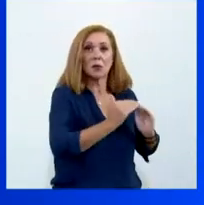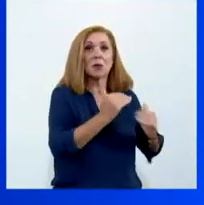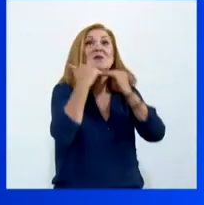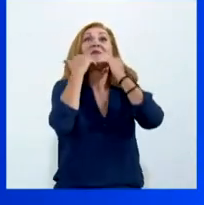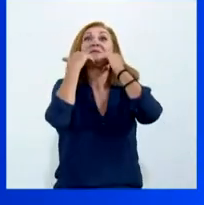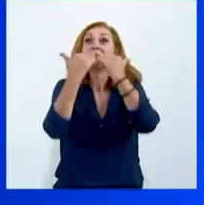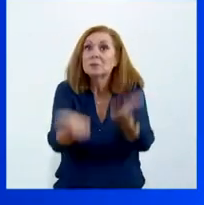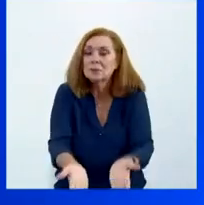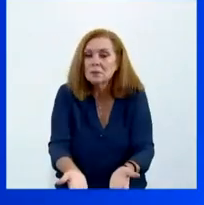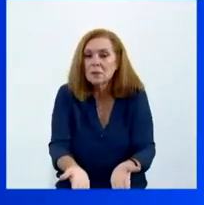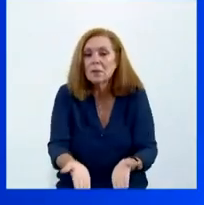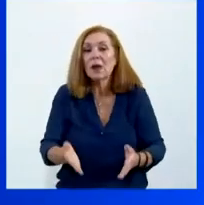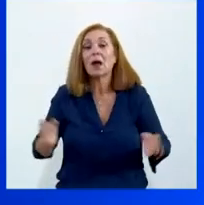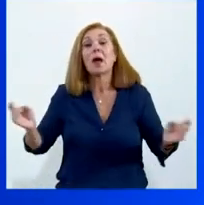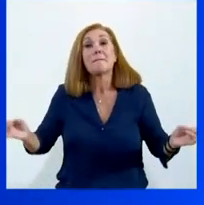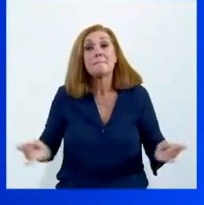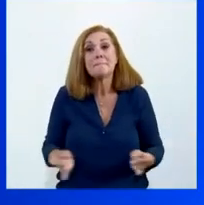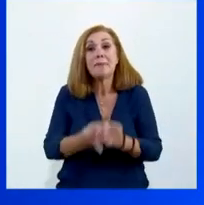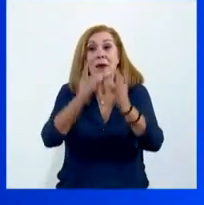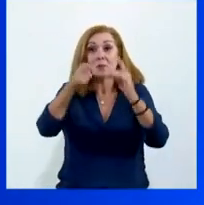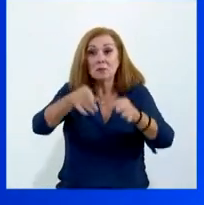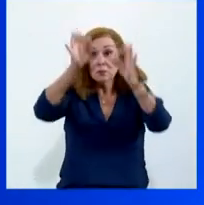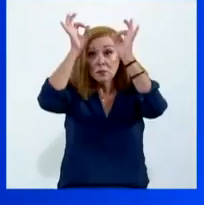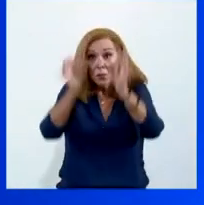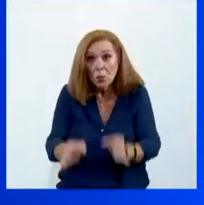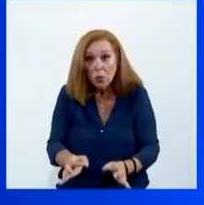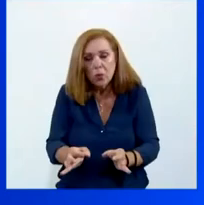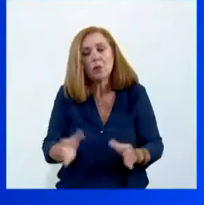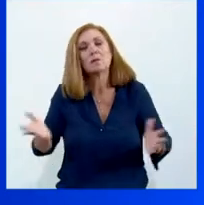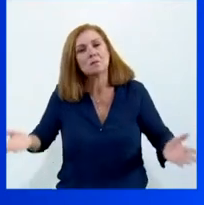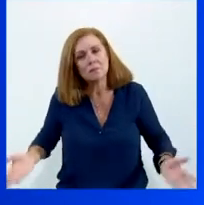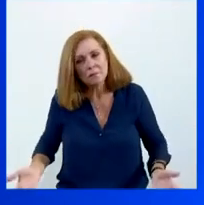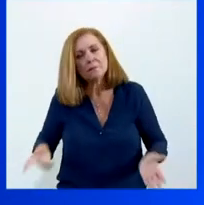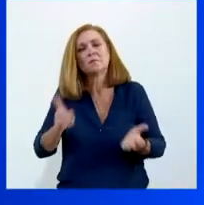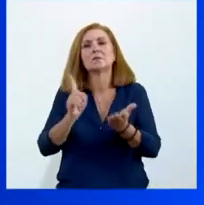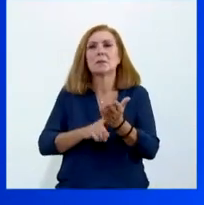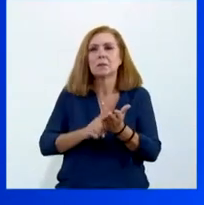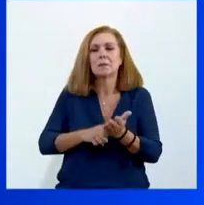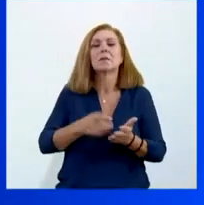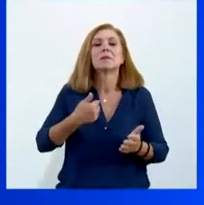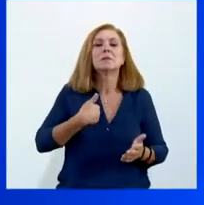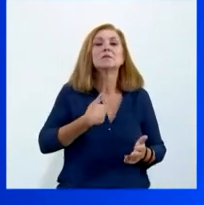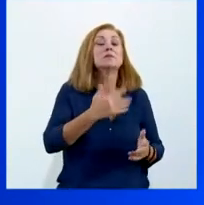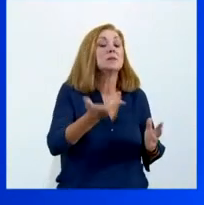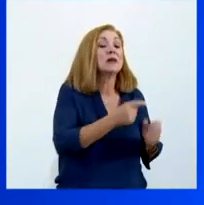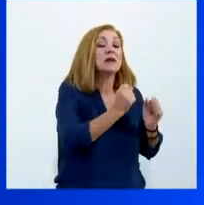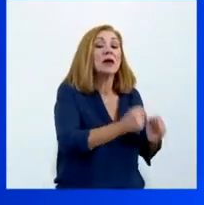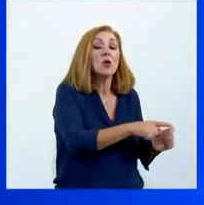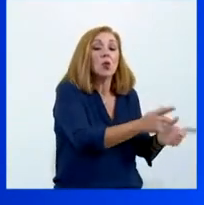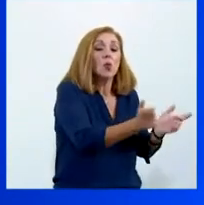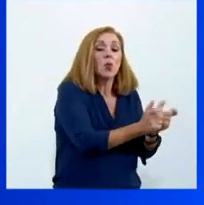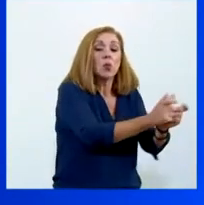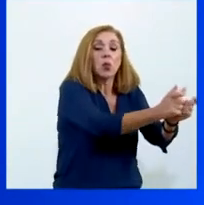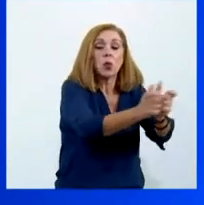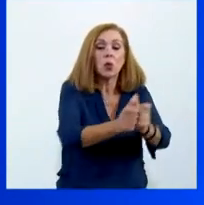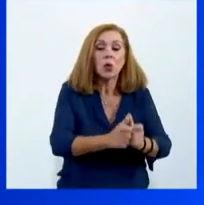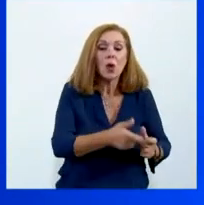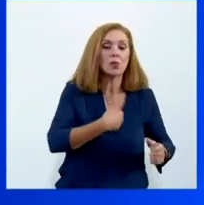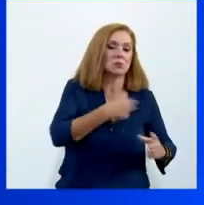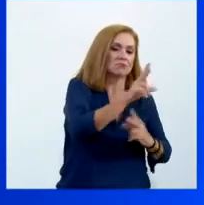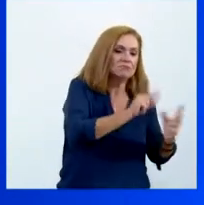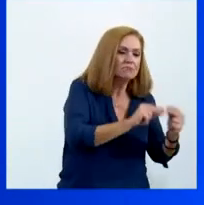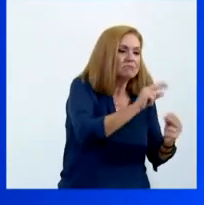κάνουμε. Και αν αυτό τελικά είναι όντως έτσι, τότε ναι, πρέπει να συζητήσουμε με τους κατοίκους των χωριών αυτών. Δεν εκτιμώ ότι ο αριθμός